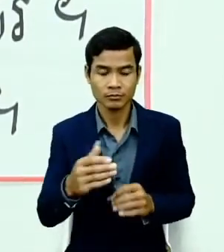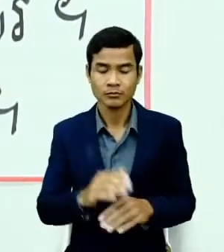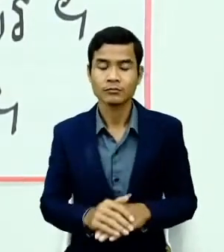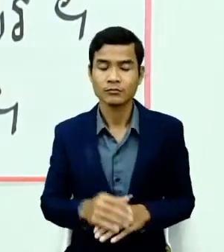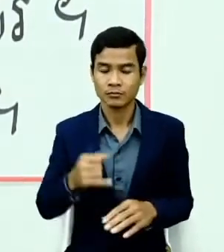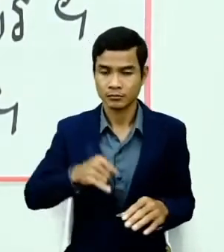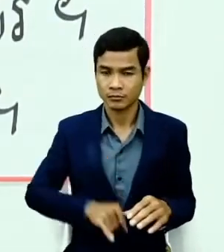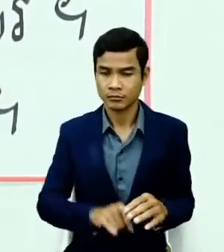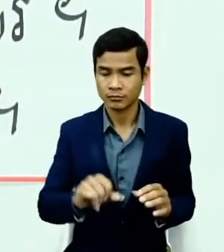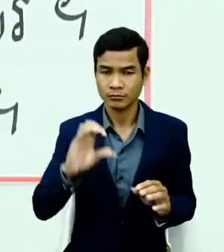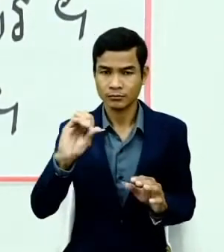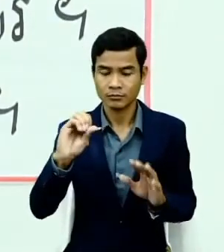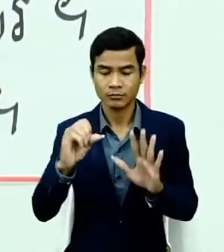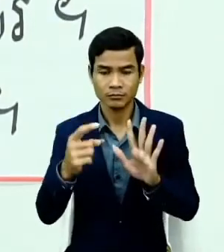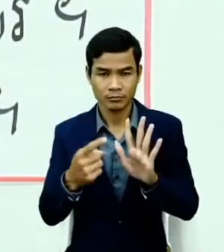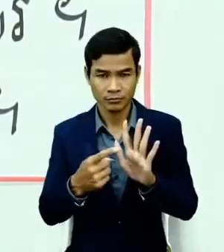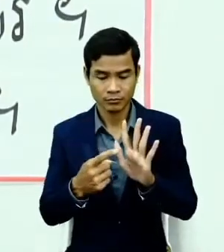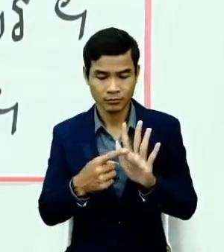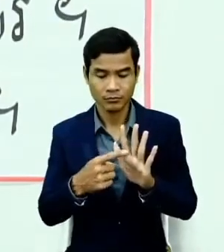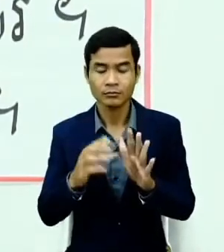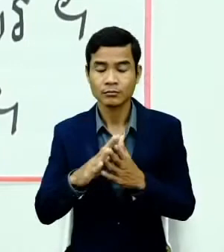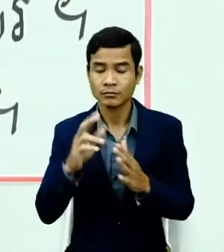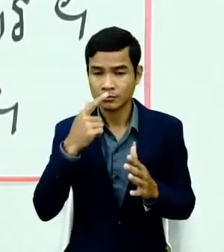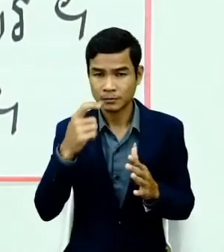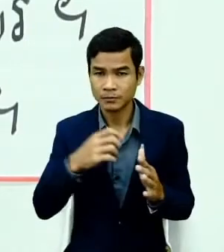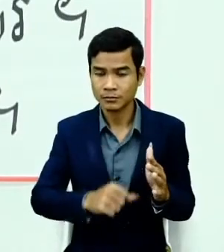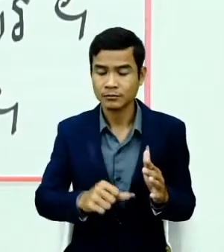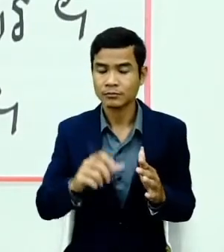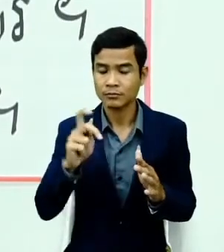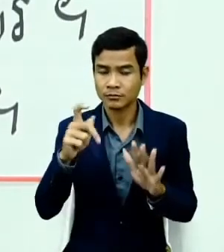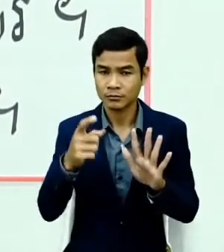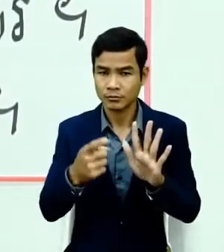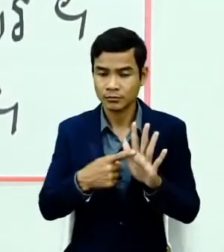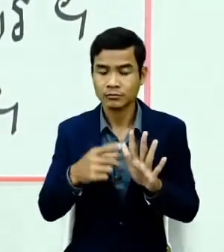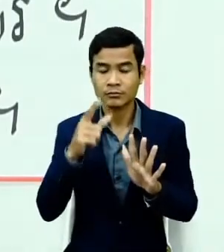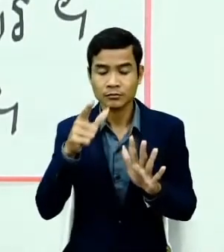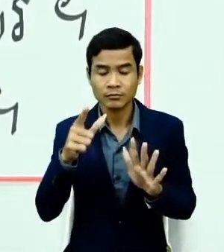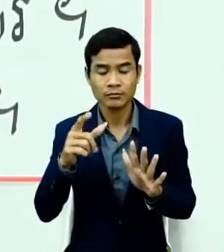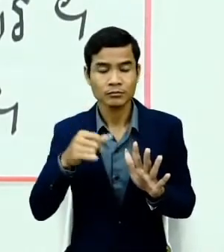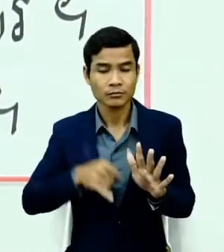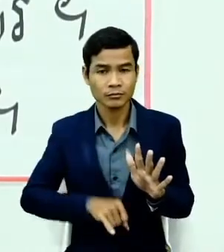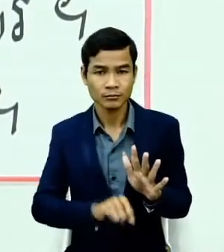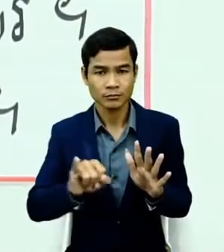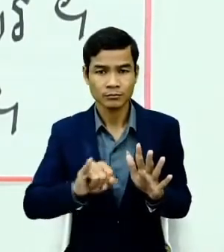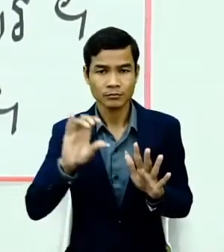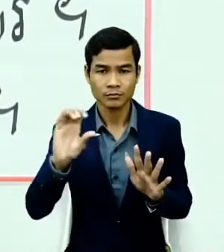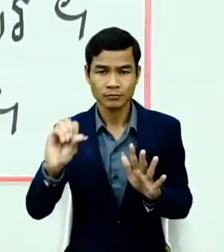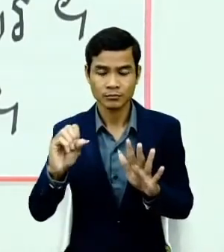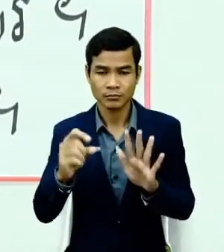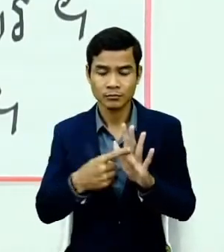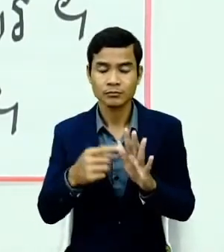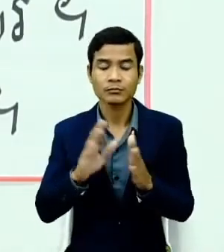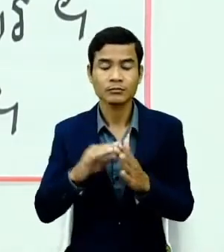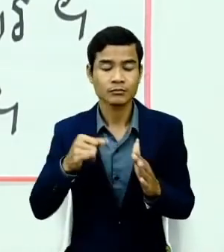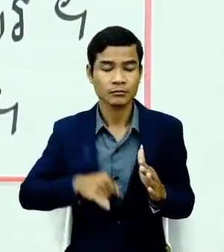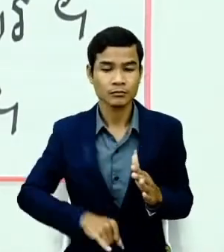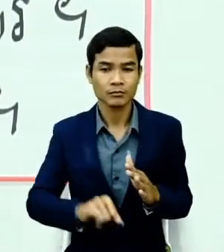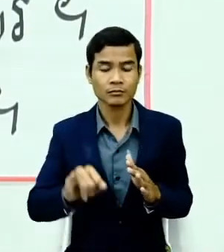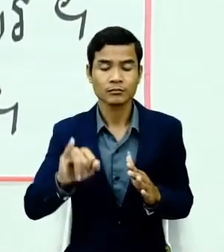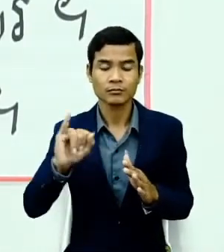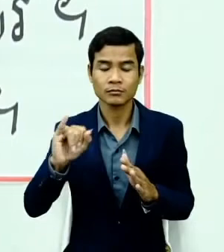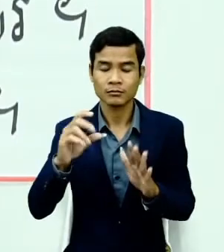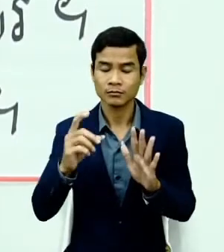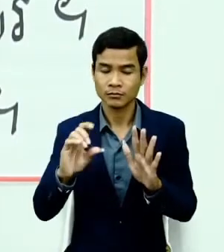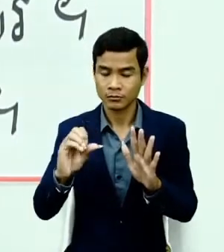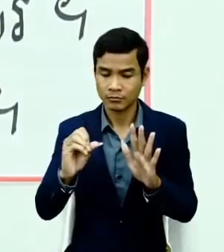លឺតាគឺជាជីតាចៅលឺចៅលឺលីកាផា